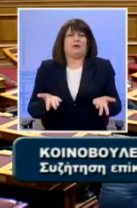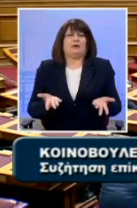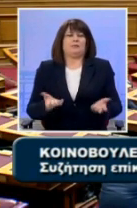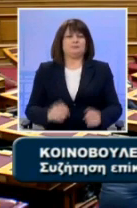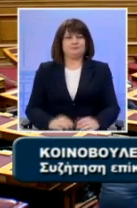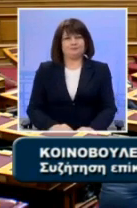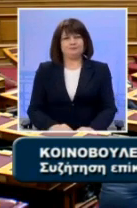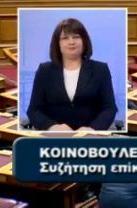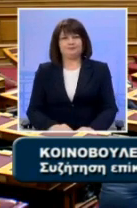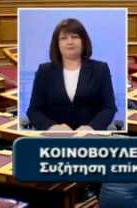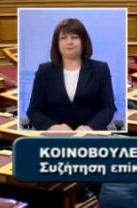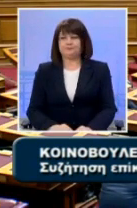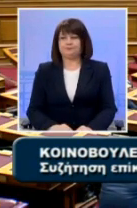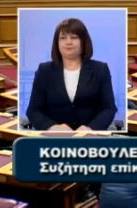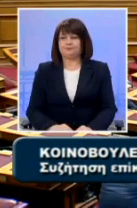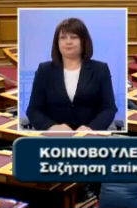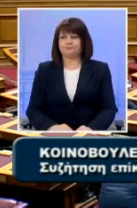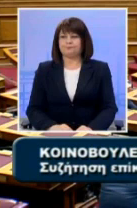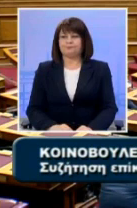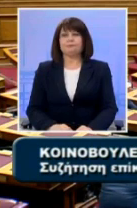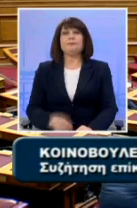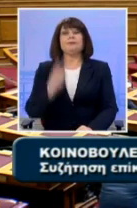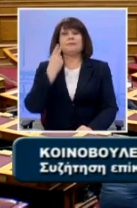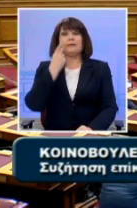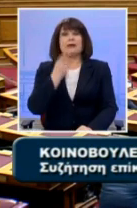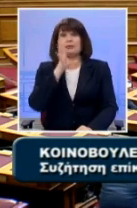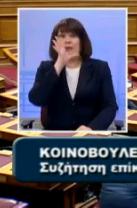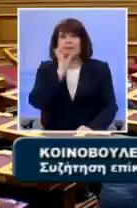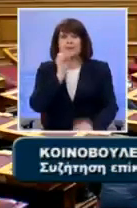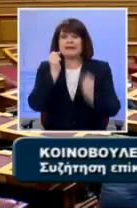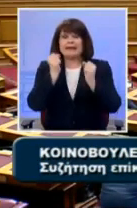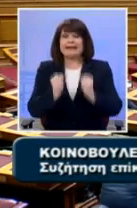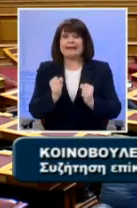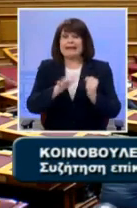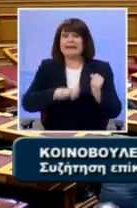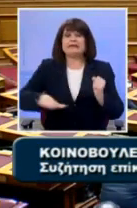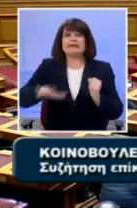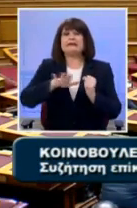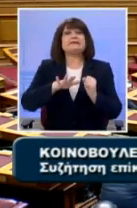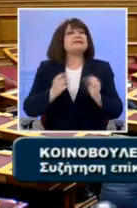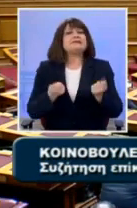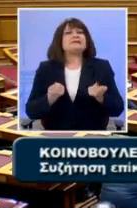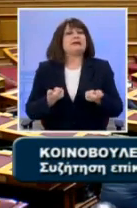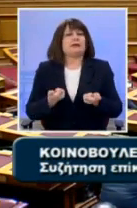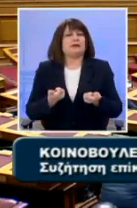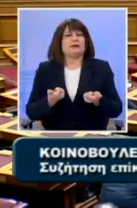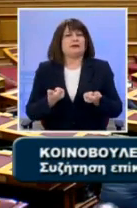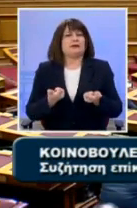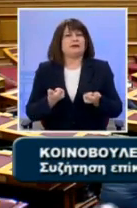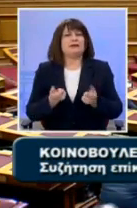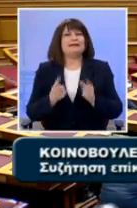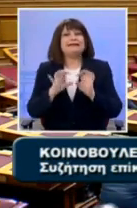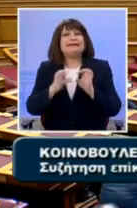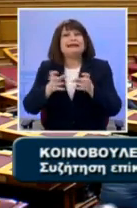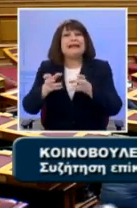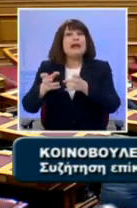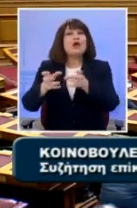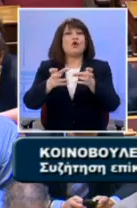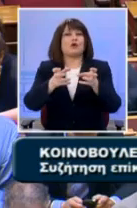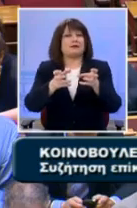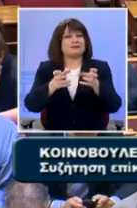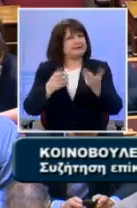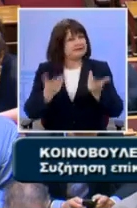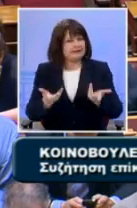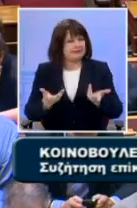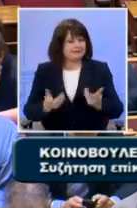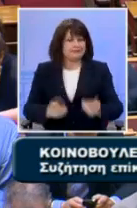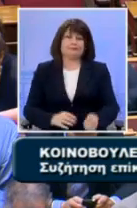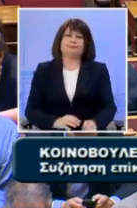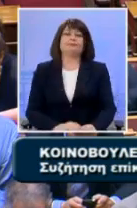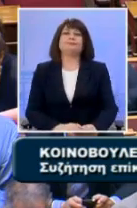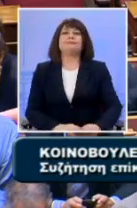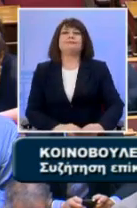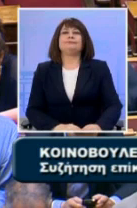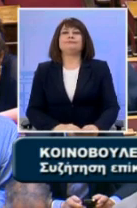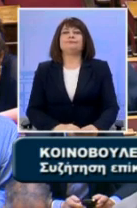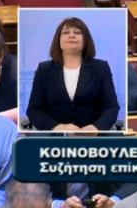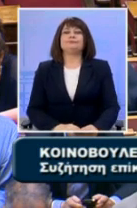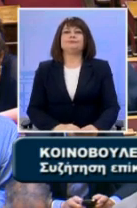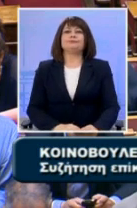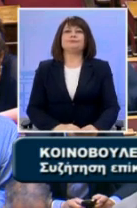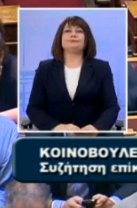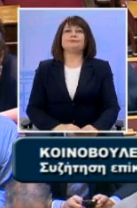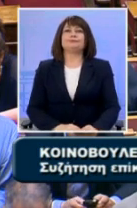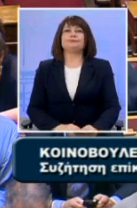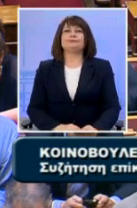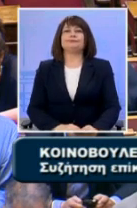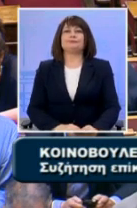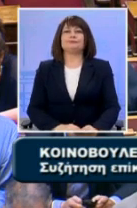Ας δούμε όμως ποια είναι η πραγματική κατάσταση στο ραδιοτηλεοπτικό τοπίο. Η